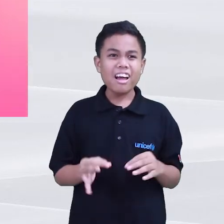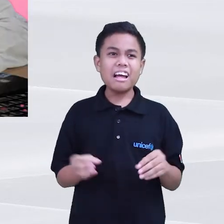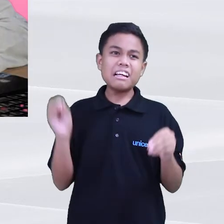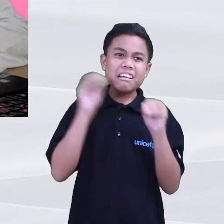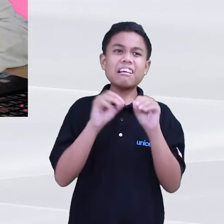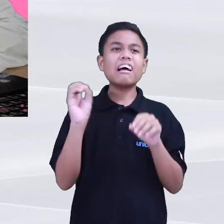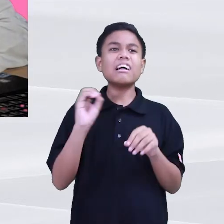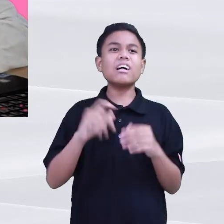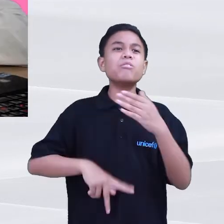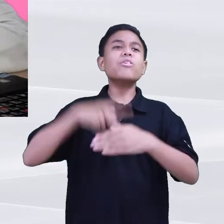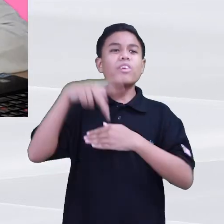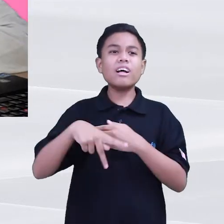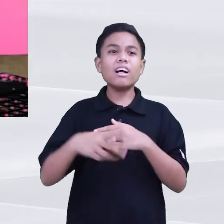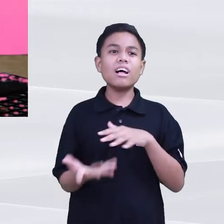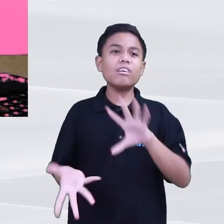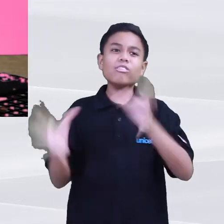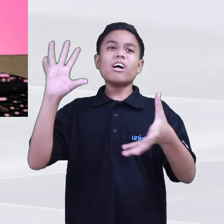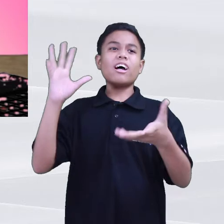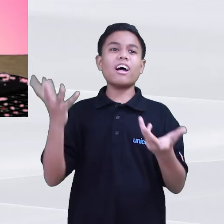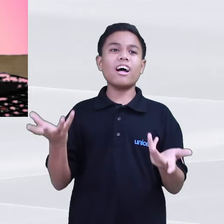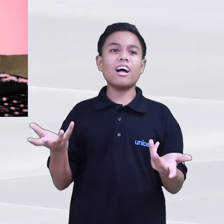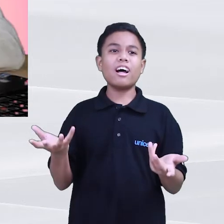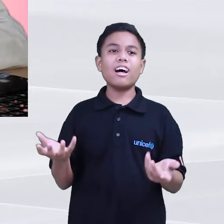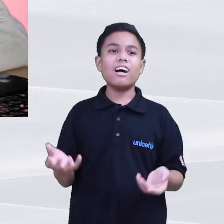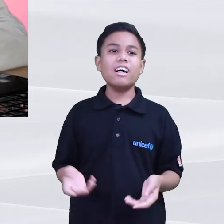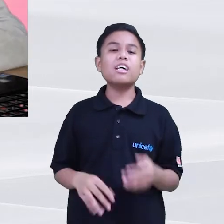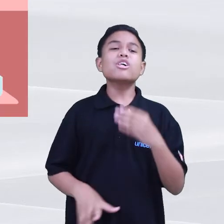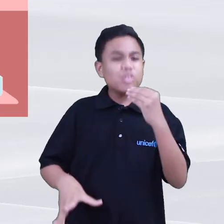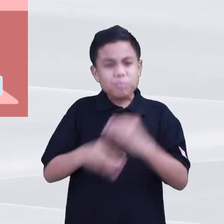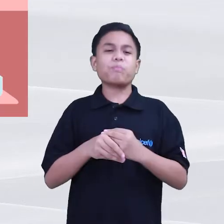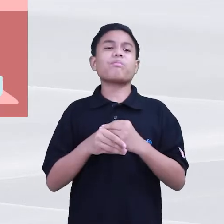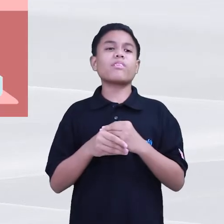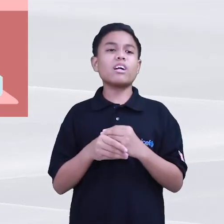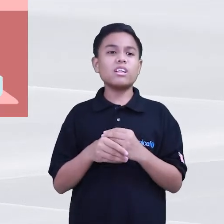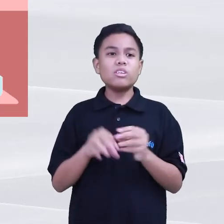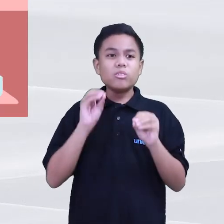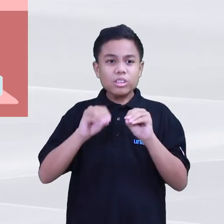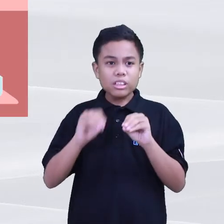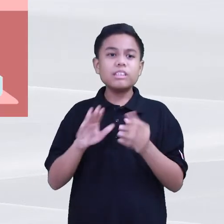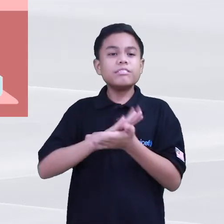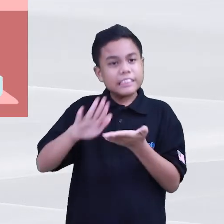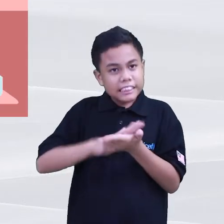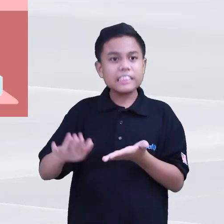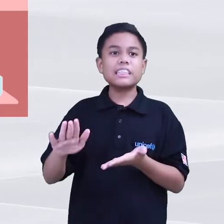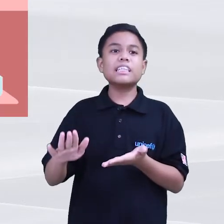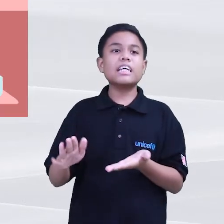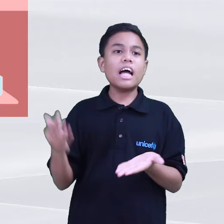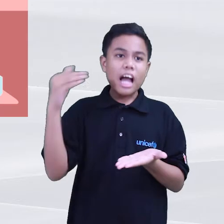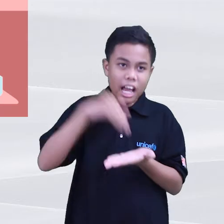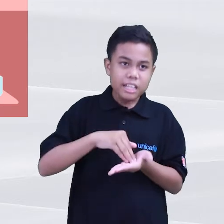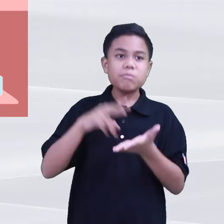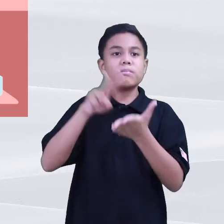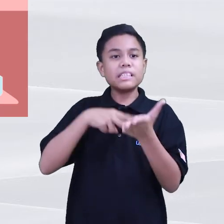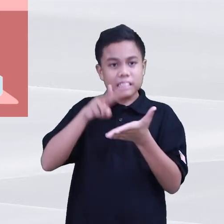ini, nanti program kita akan ada ralat. Saya rasa untuk tambahkan langkah kemaskini, kita perlu baca